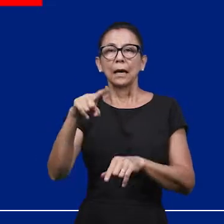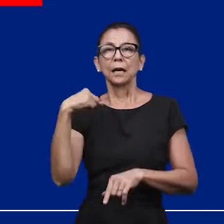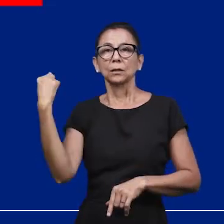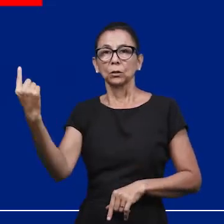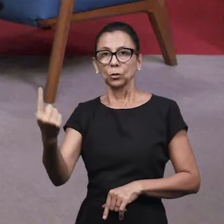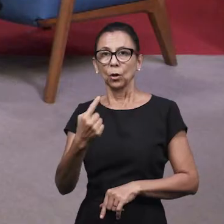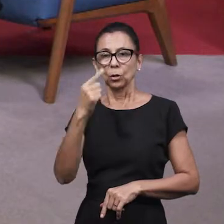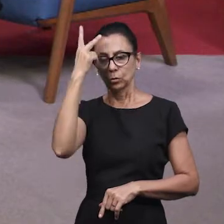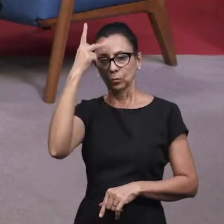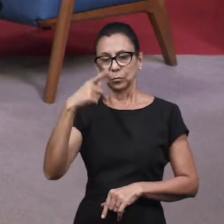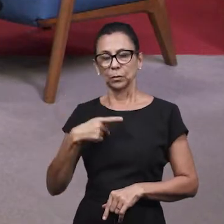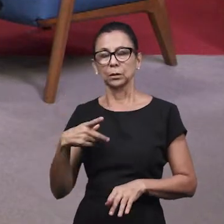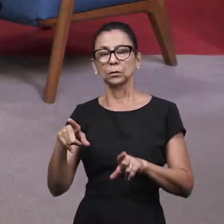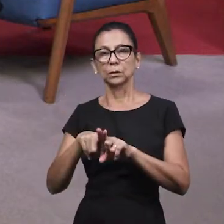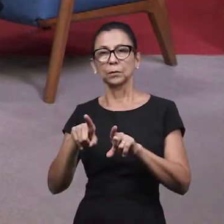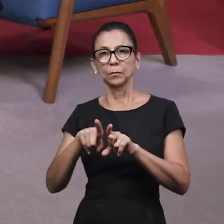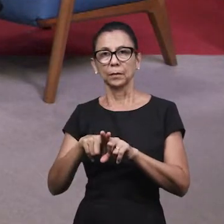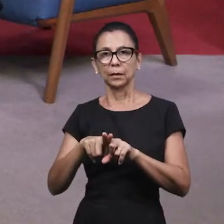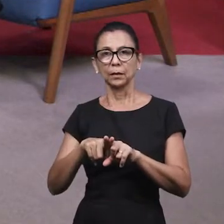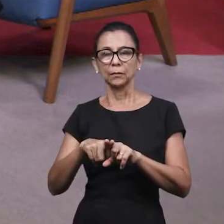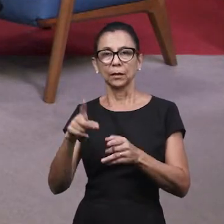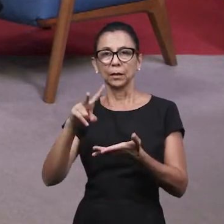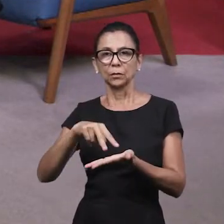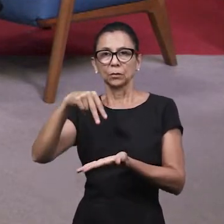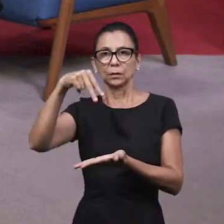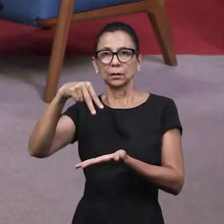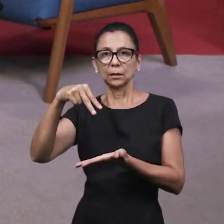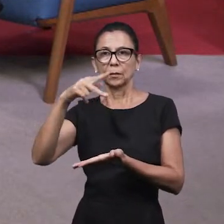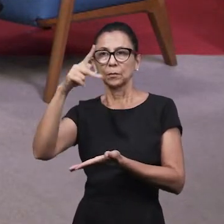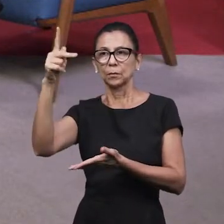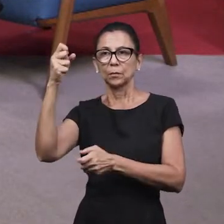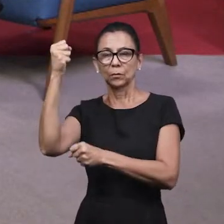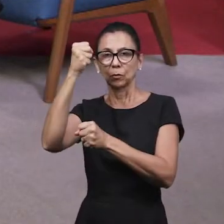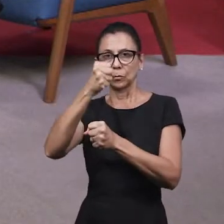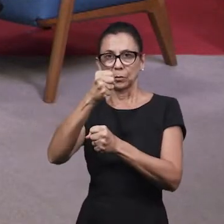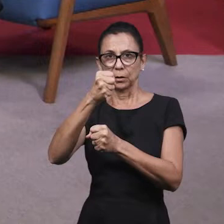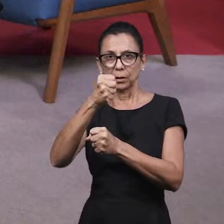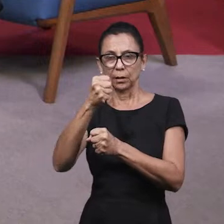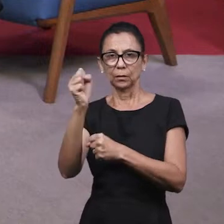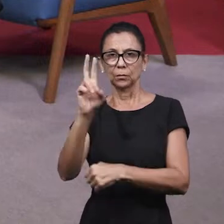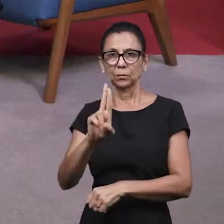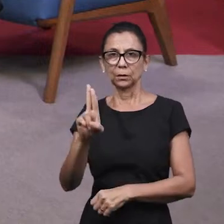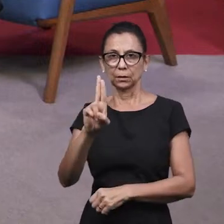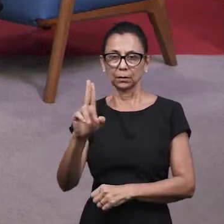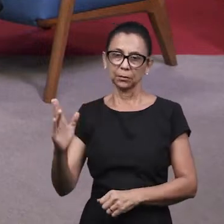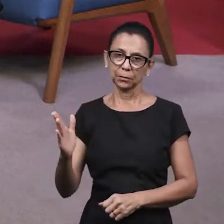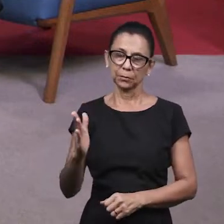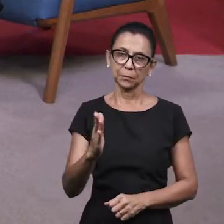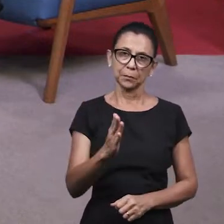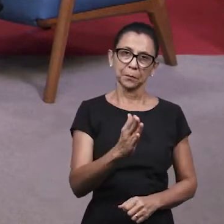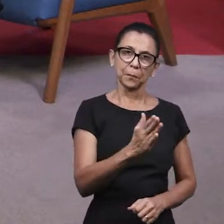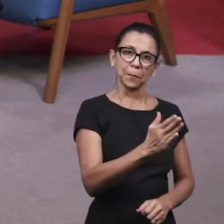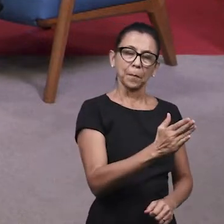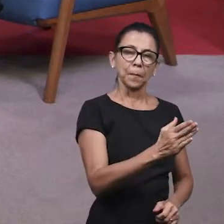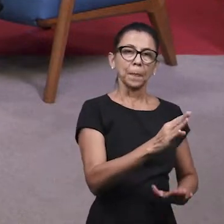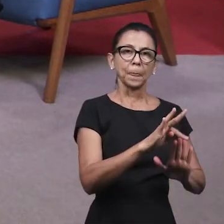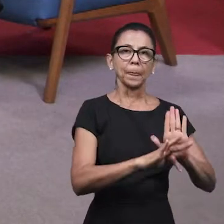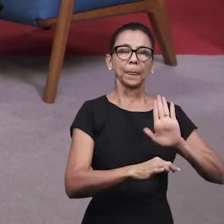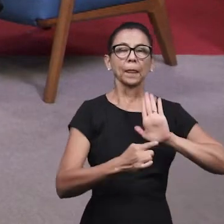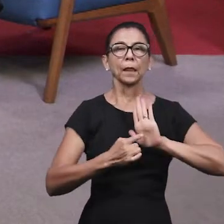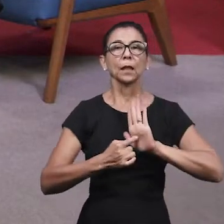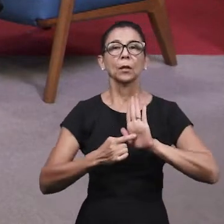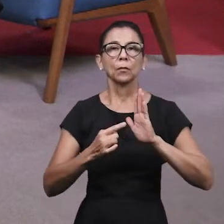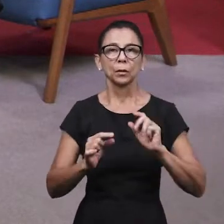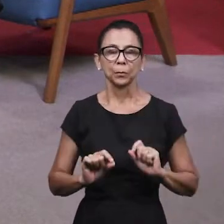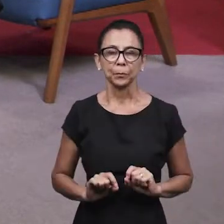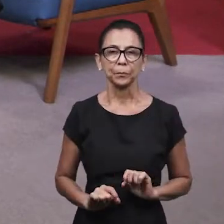Daniel a dit un peu montre exactement, maintenant le texte confirme que Jésus est